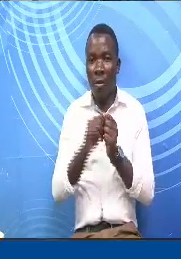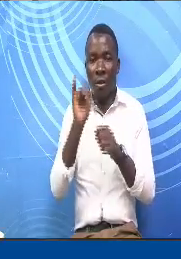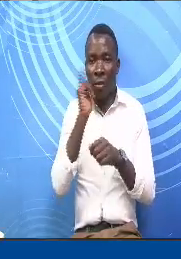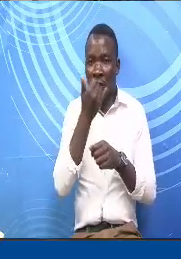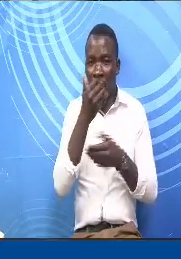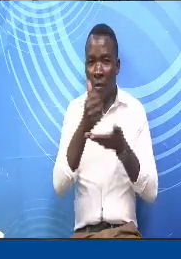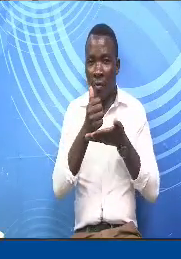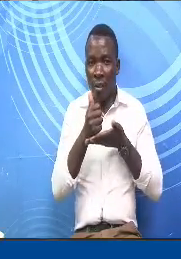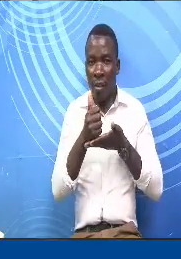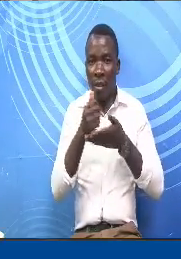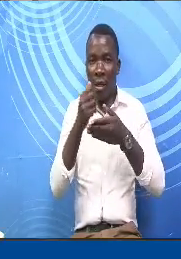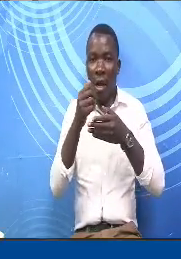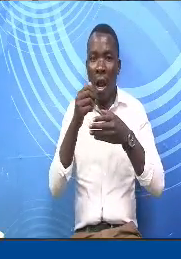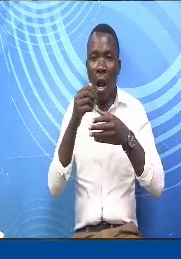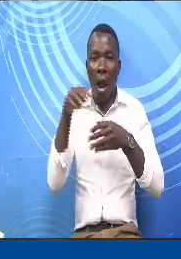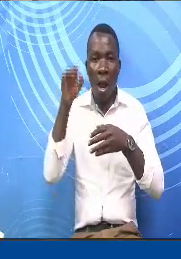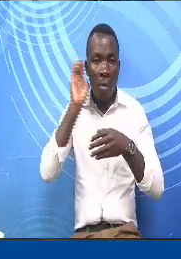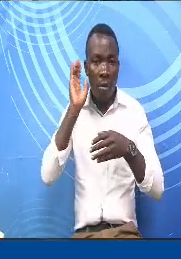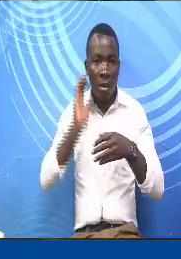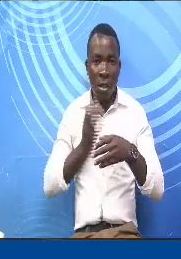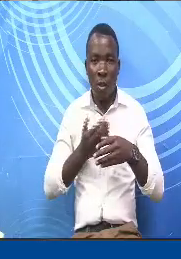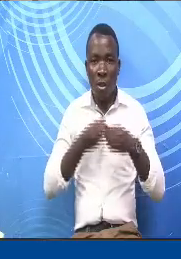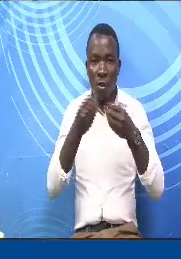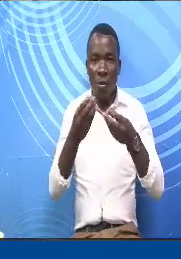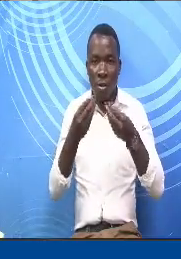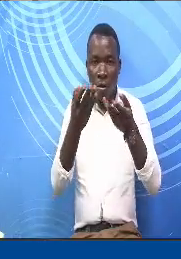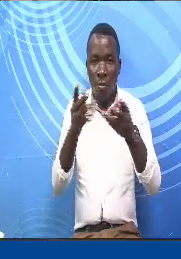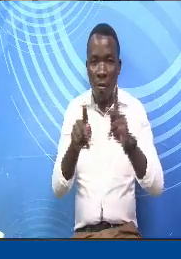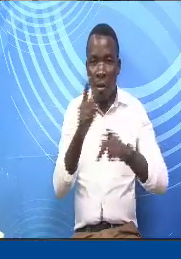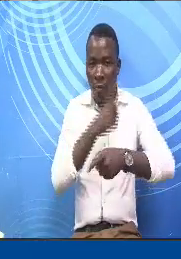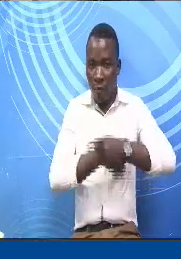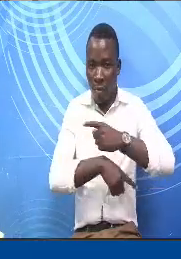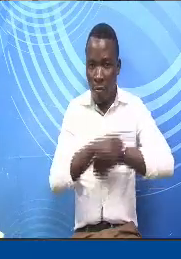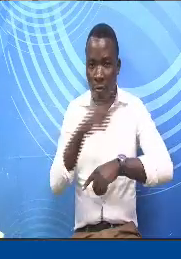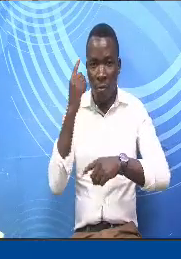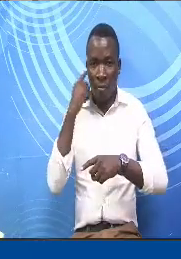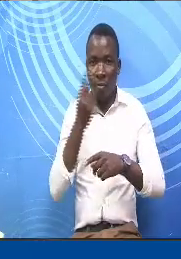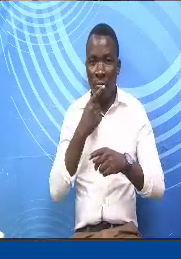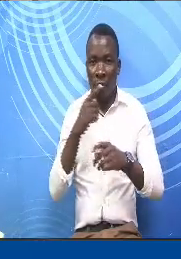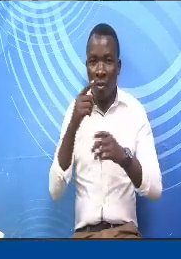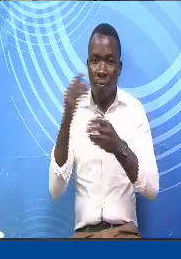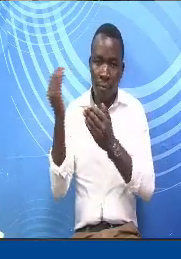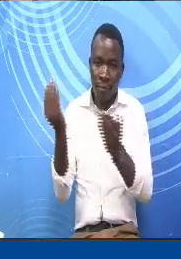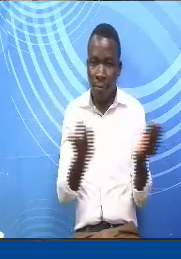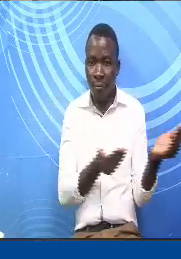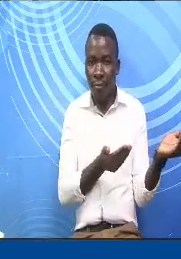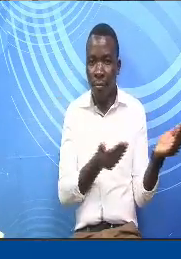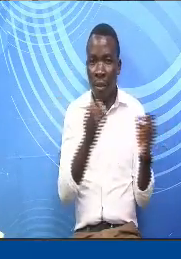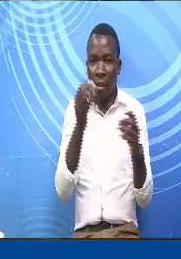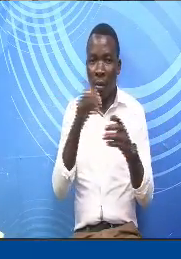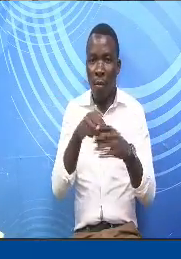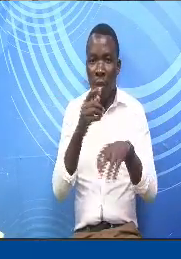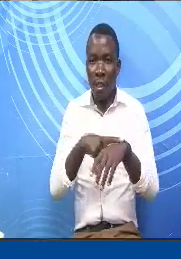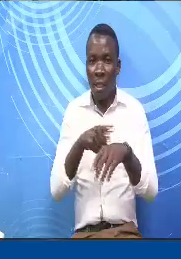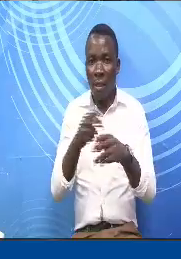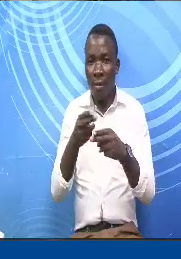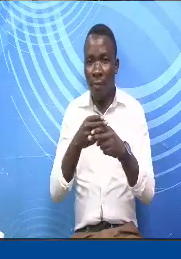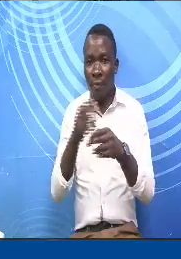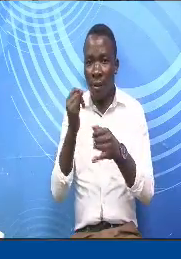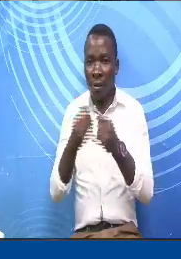ugiye kumfasha kugira ngo aya makuru abashe kugera ku bafite ubumuga bwo kutumva. Reka mbaye ikaze. Mu gihe hagiye gushiraho